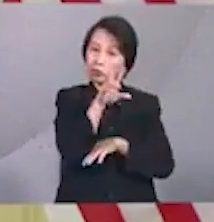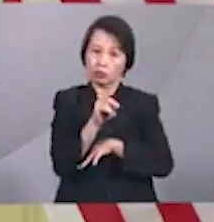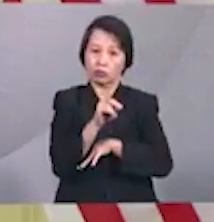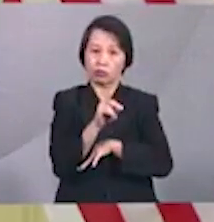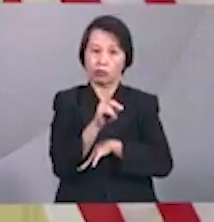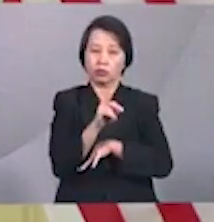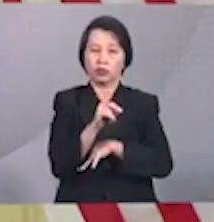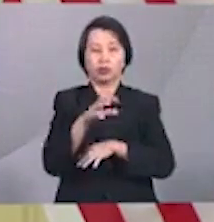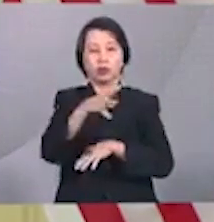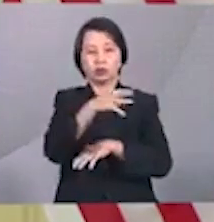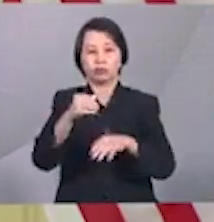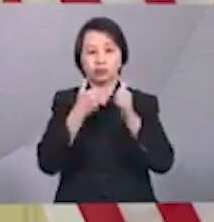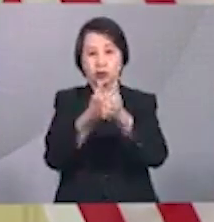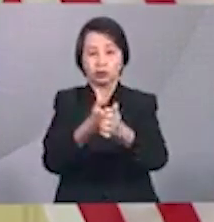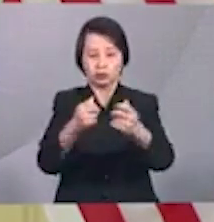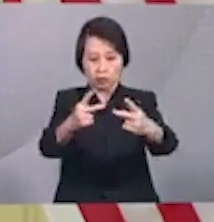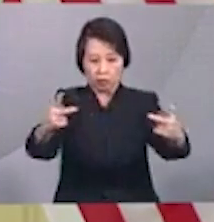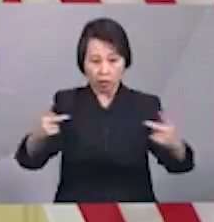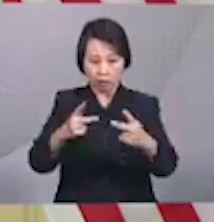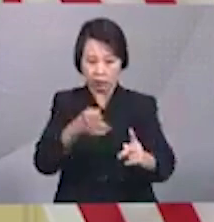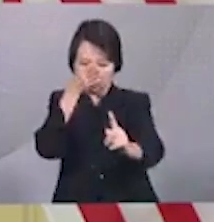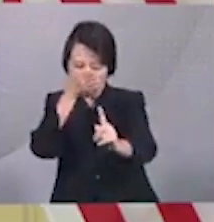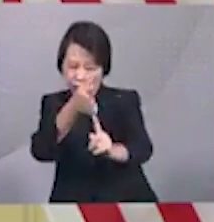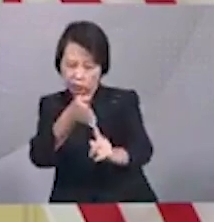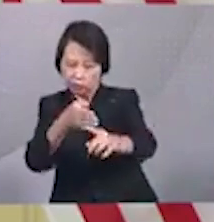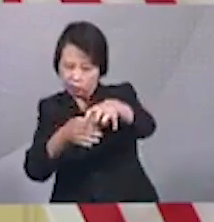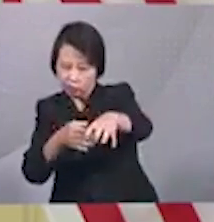saya kata, kita sekarang berdasarkan kawasan-kawasan yang bersasar.